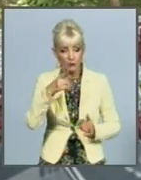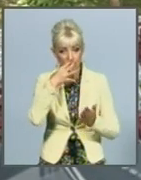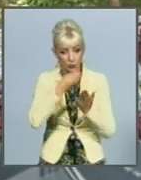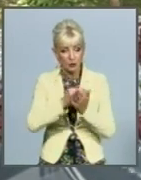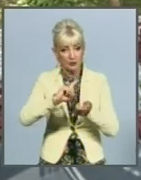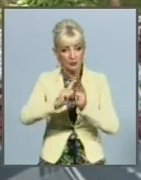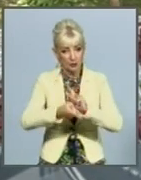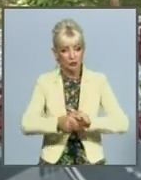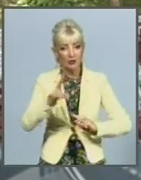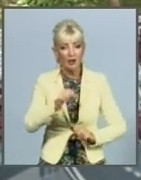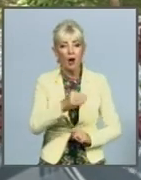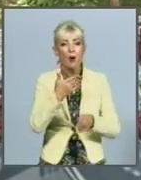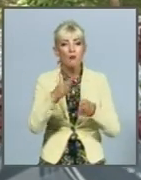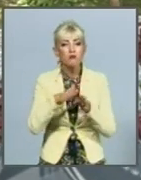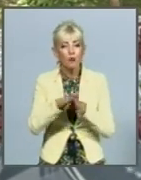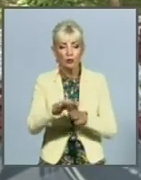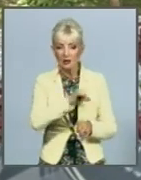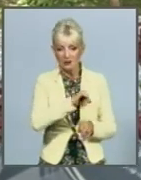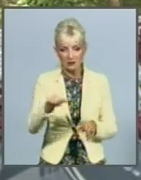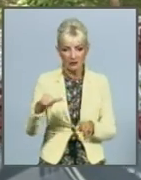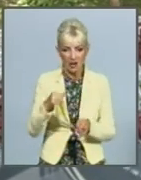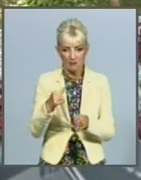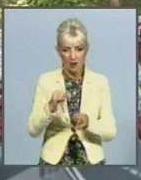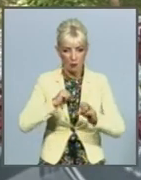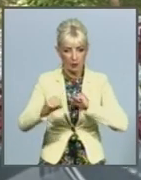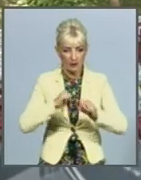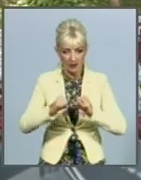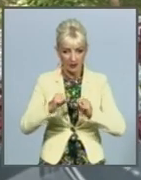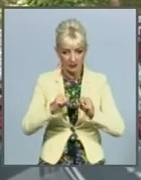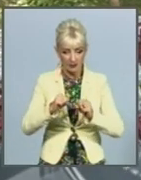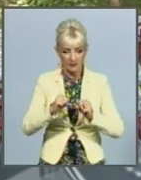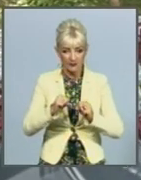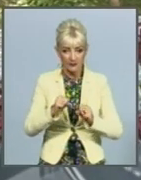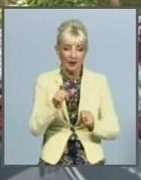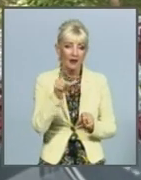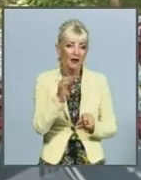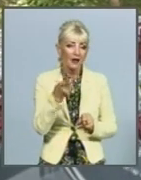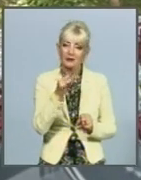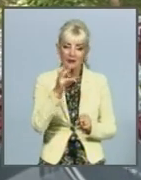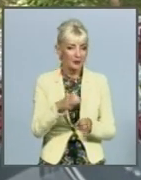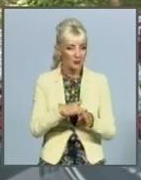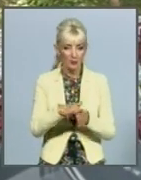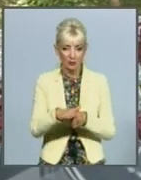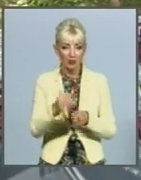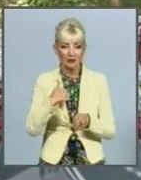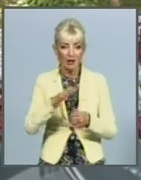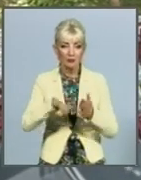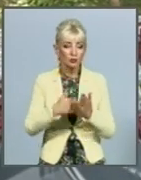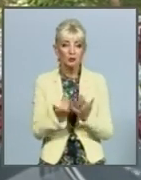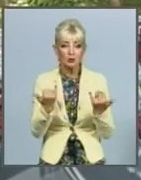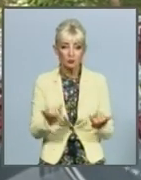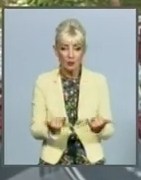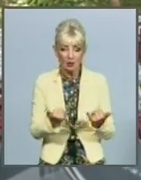повне самофінансування, самоуправління. Хоча не дуже повна, бо нам досі